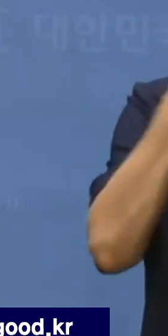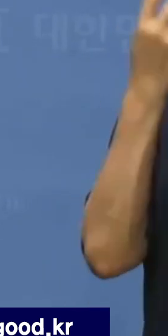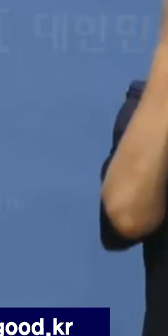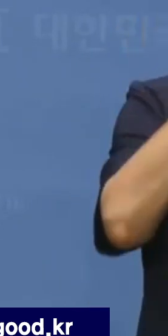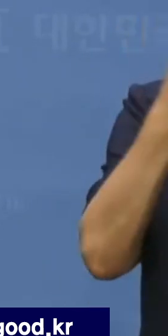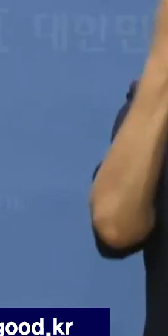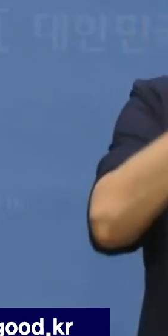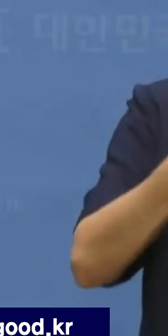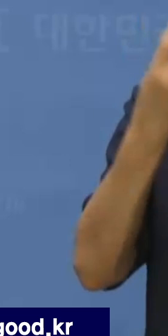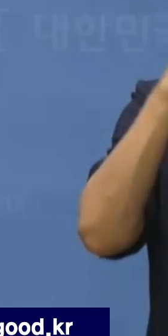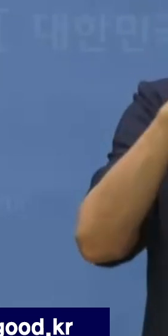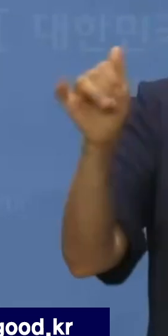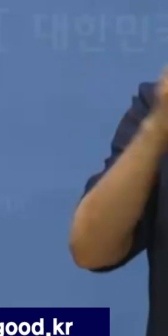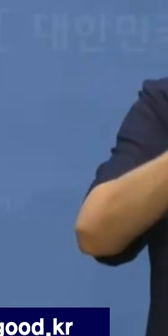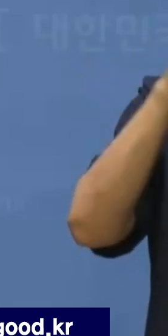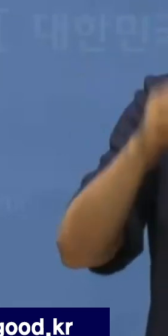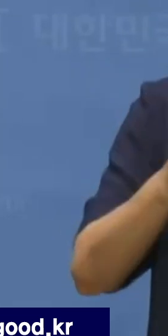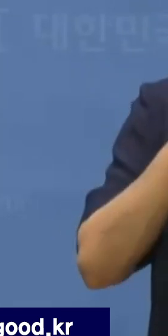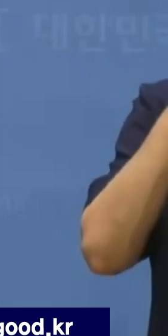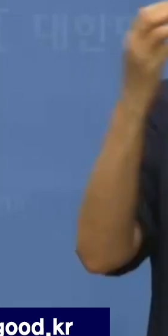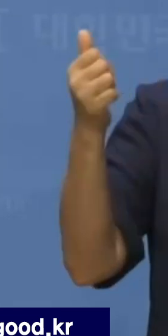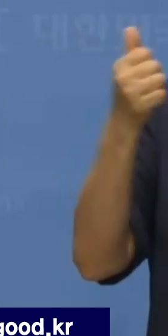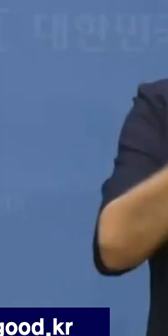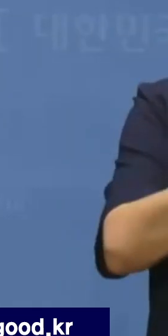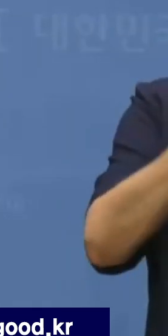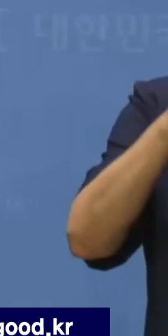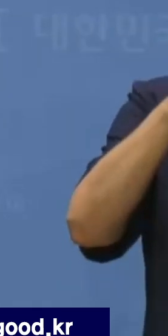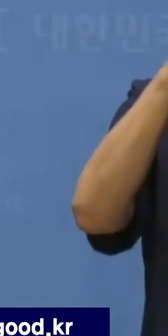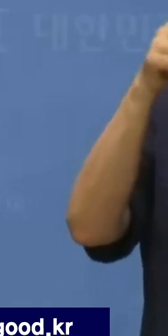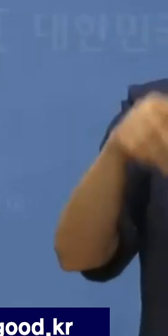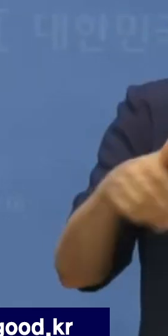라인에서 검사들을 배제하고 새로운 인사 검증